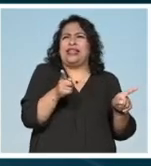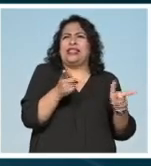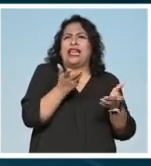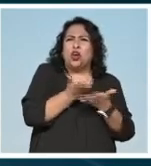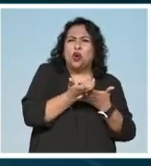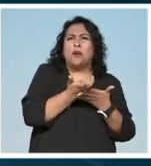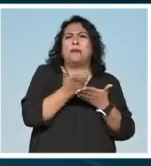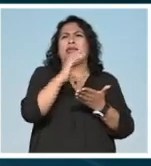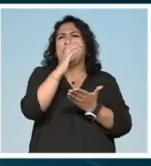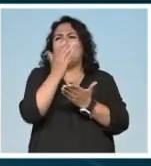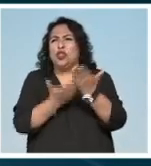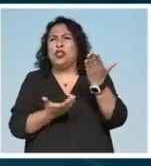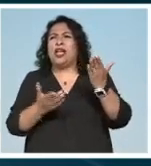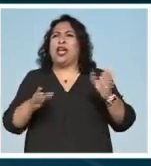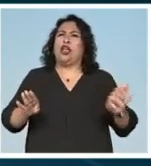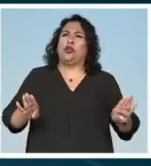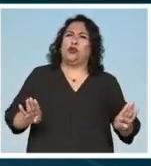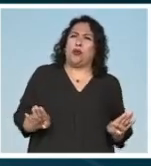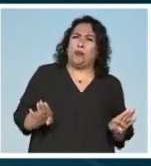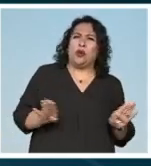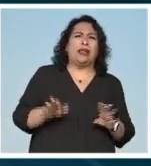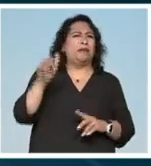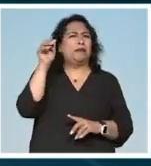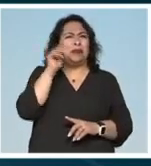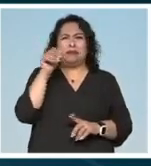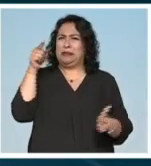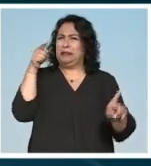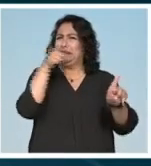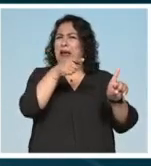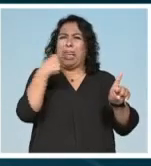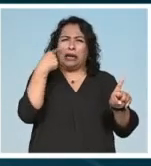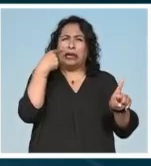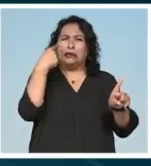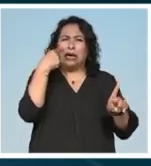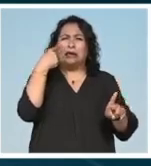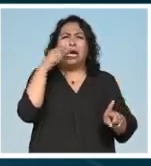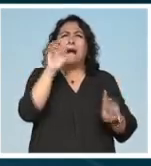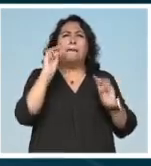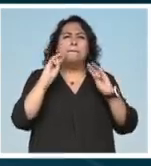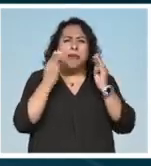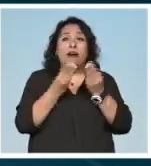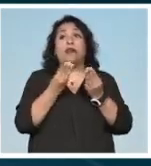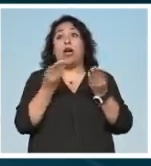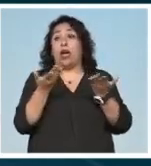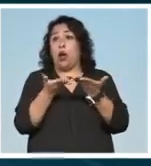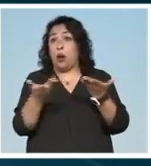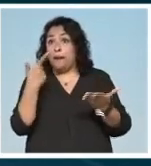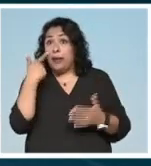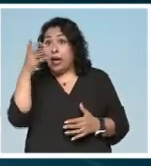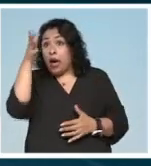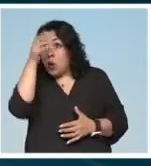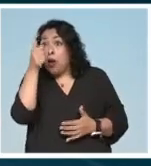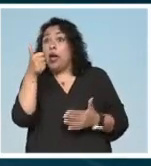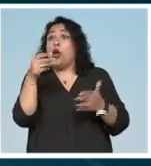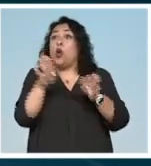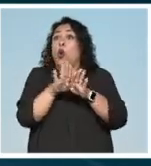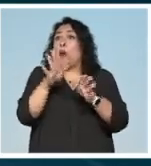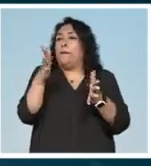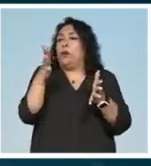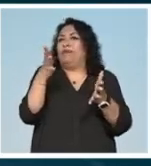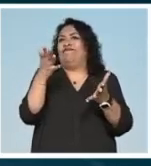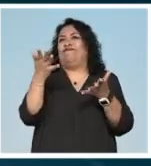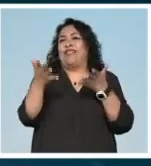dei comportamenti va sempre verso quella logica. Trovare un accordo, trovare un sotterfugio, trovare